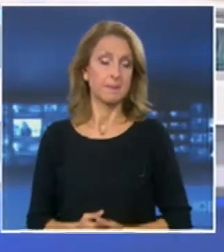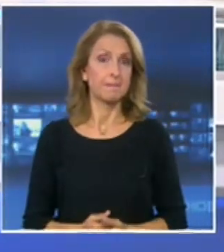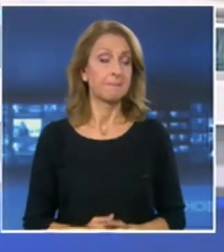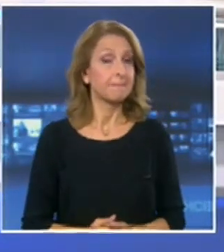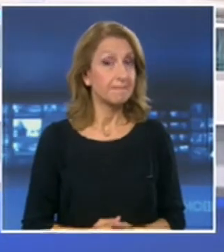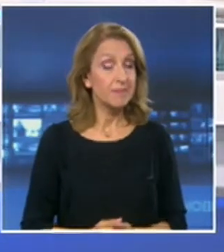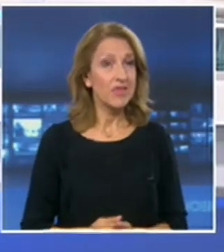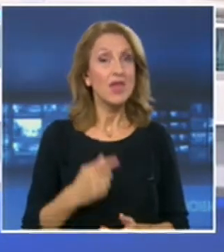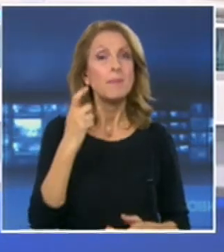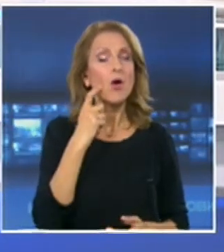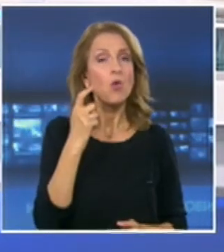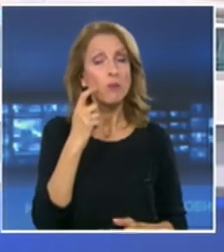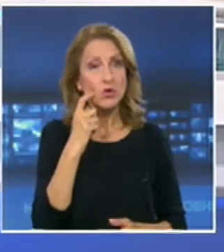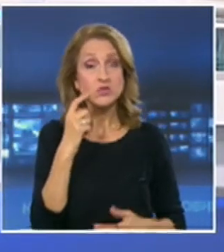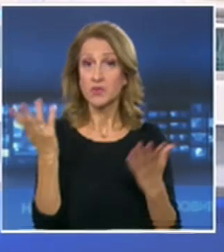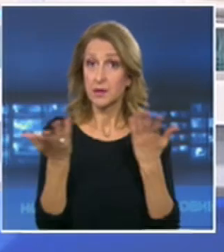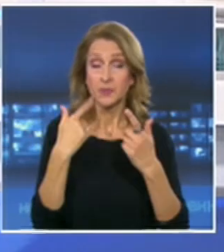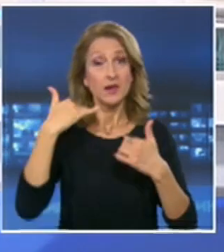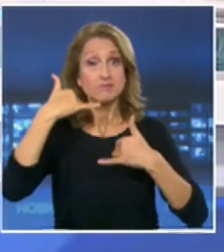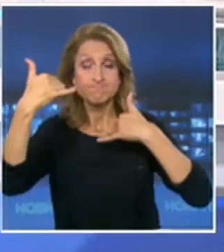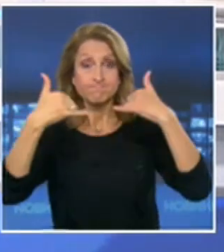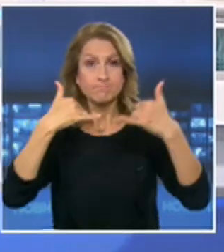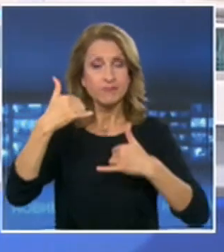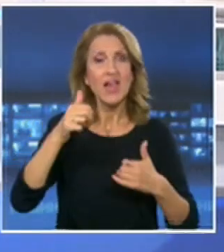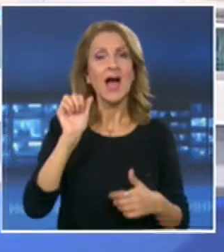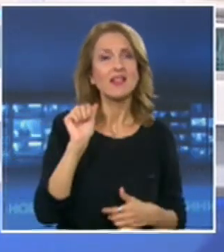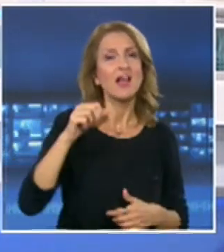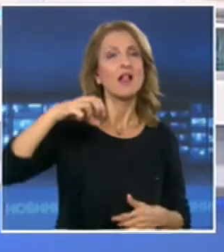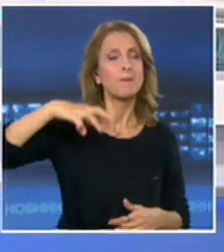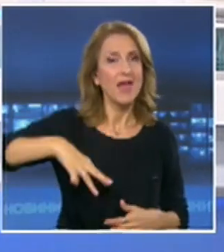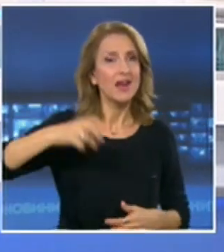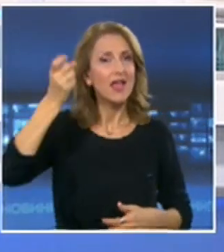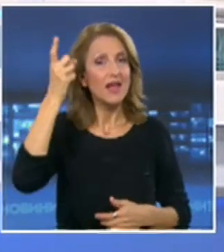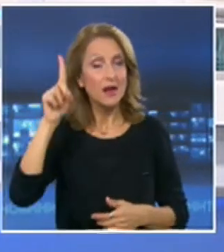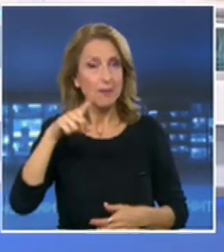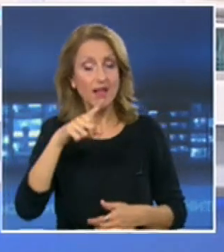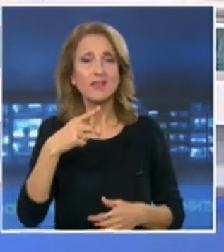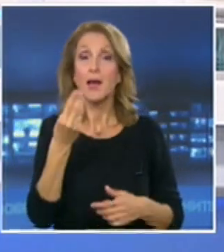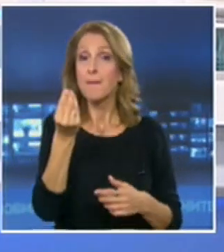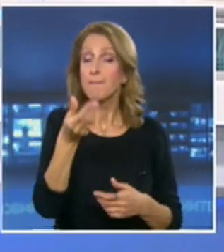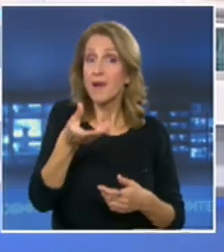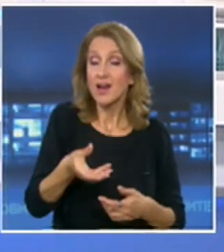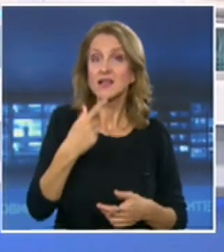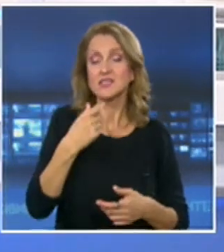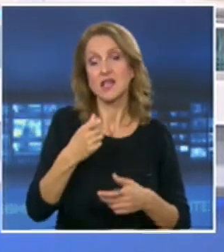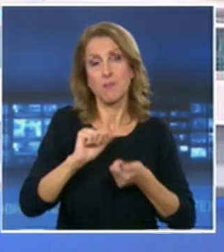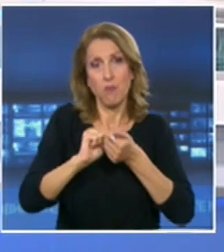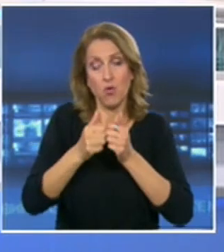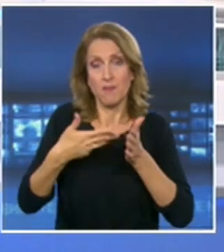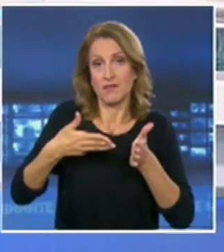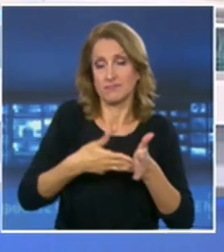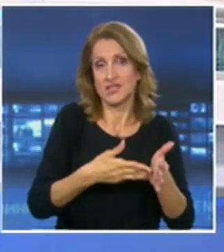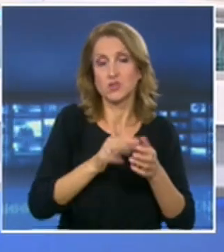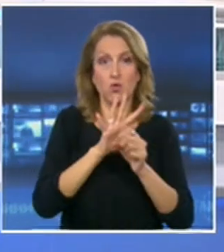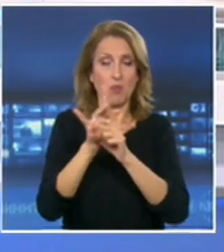Премиерът Бойко Борисов е обсъдил в телефонен разговор с канцлера Ангела Меркел европарите за борба с COVID. България е